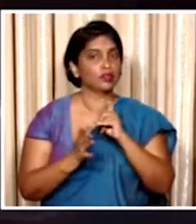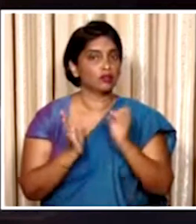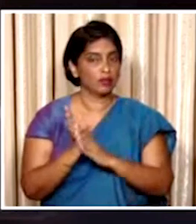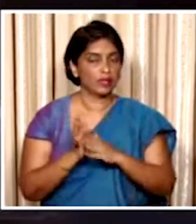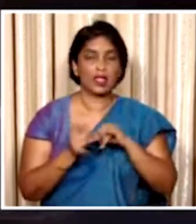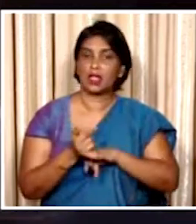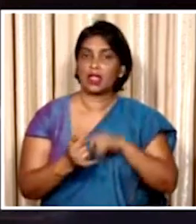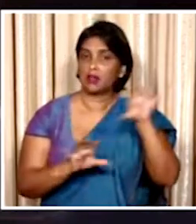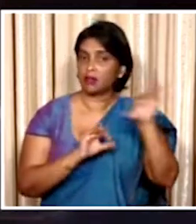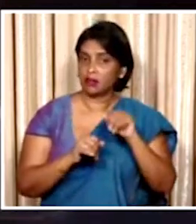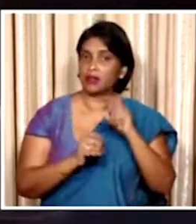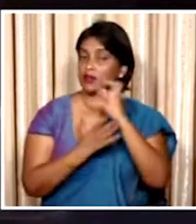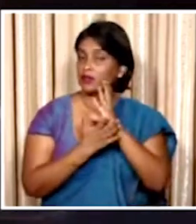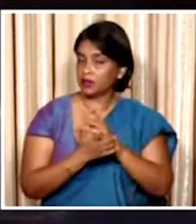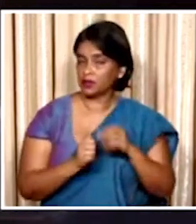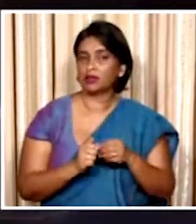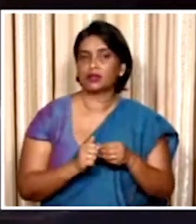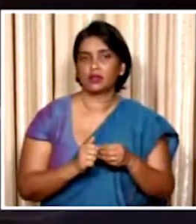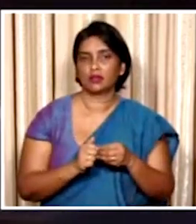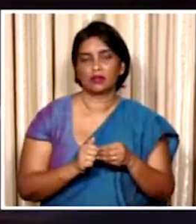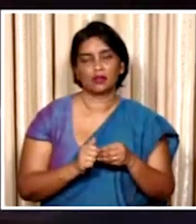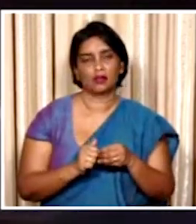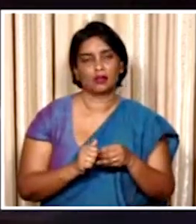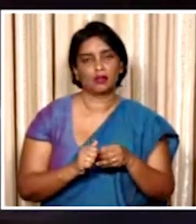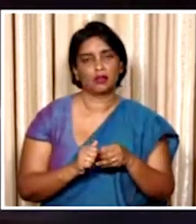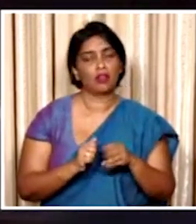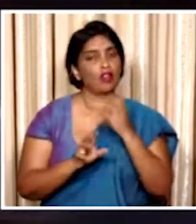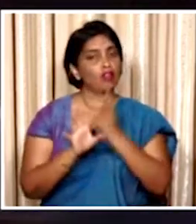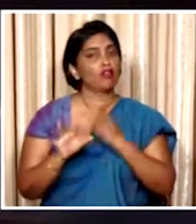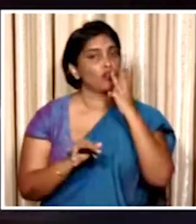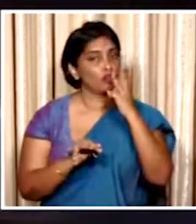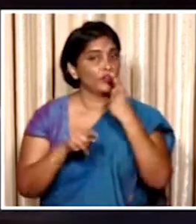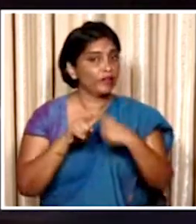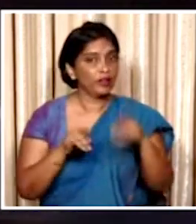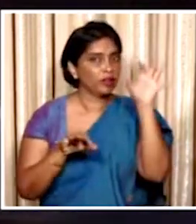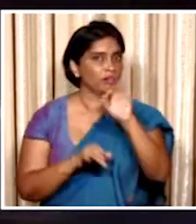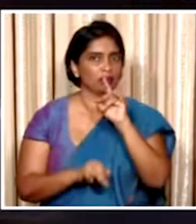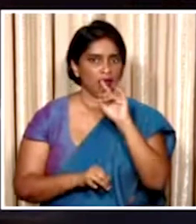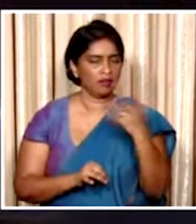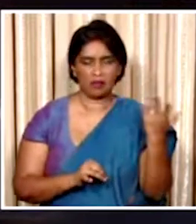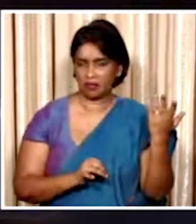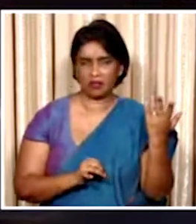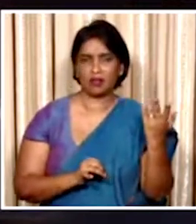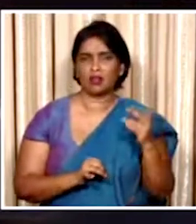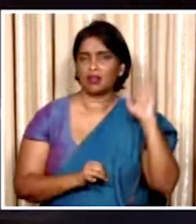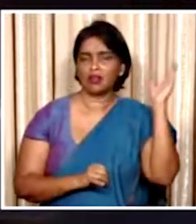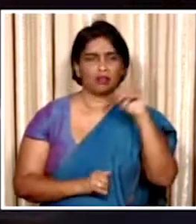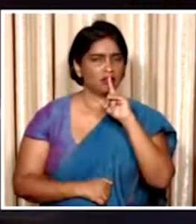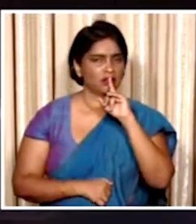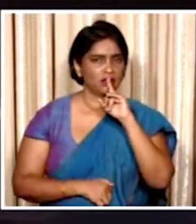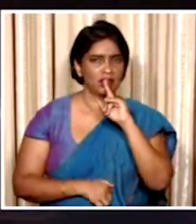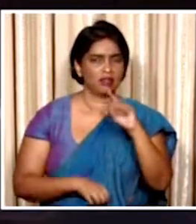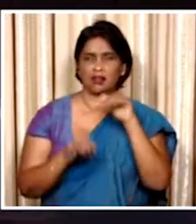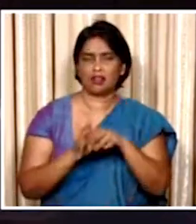ලේකම්වරයා පත්කිරීම පිළිබඳ විවස්ථාවක කොහෙවත් නැහැ. අවුරුදු 3ක කාලයක් සඳහා විතරයි පත් කරන්නේ කියලා. එහෙම කවුරුවත්